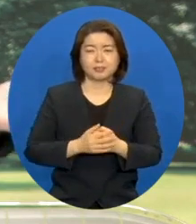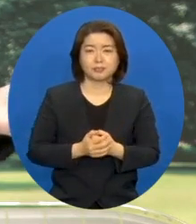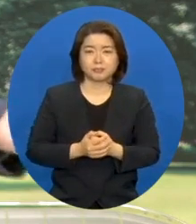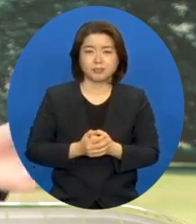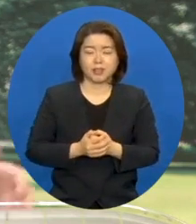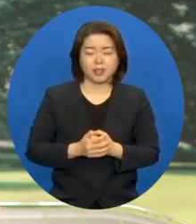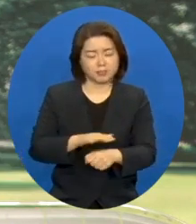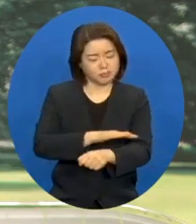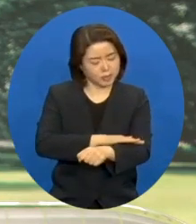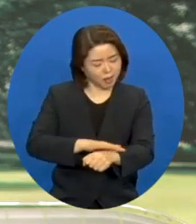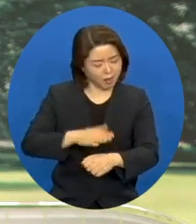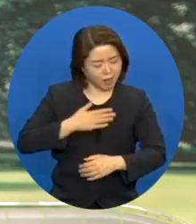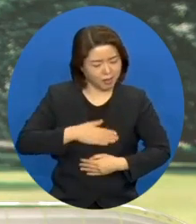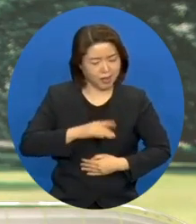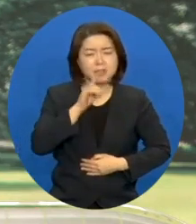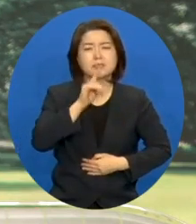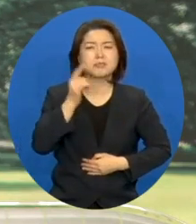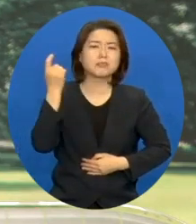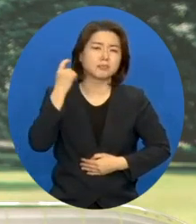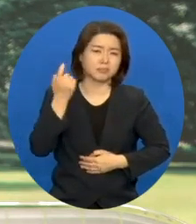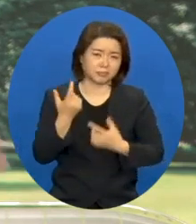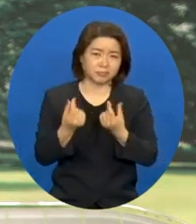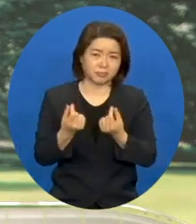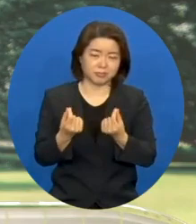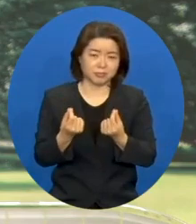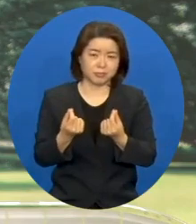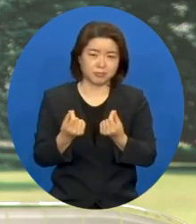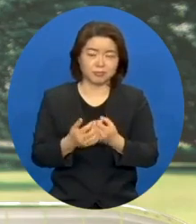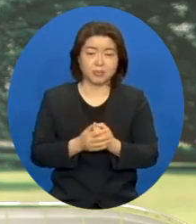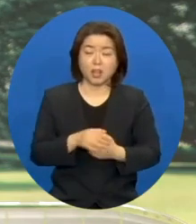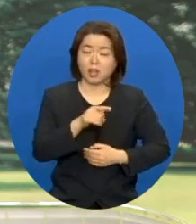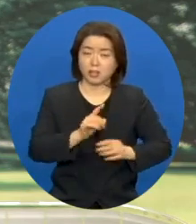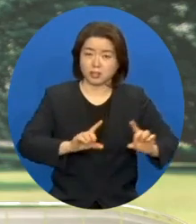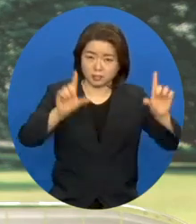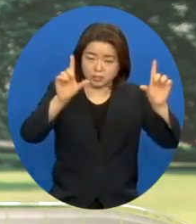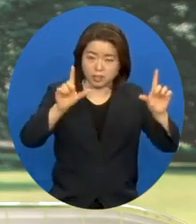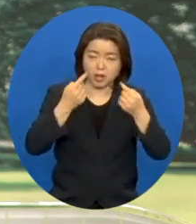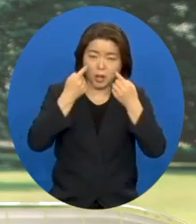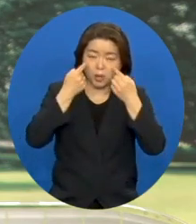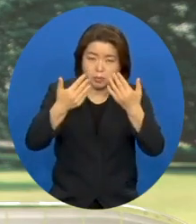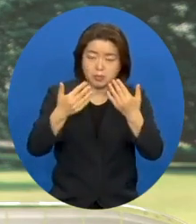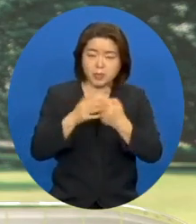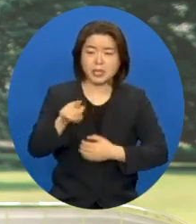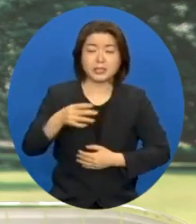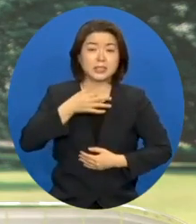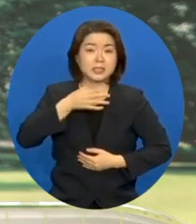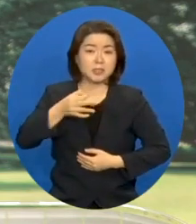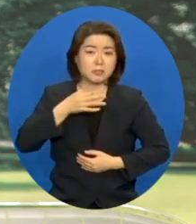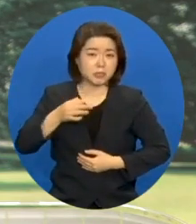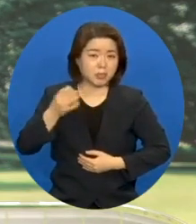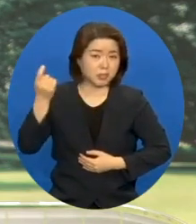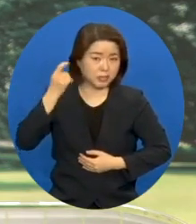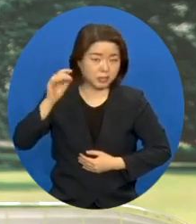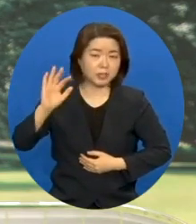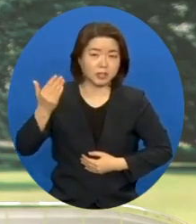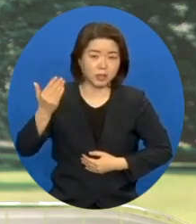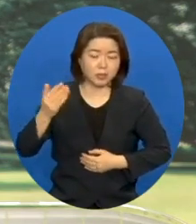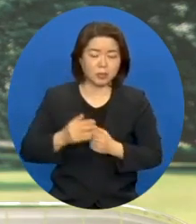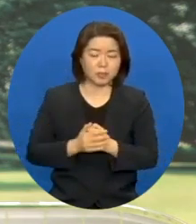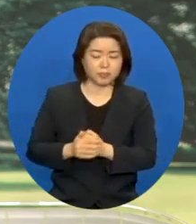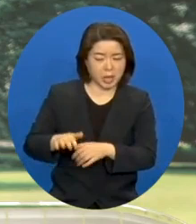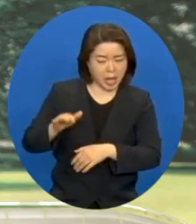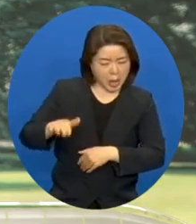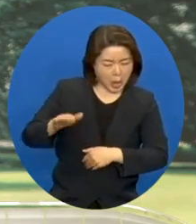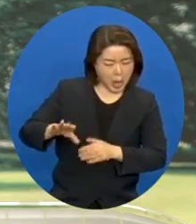너무나 잘 안다고 생각했던 말씀이었습니다. 그러나 그날 분명히 그 음성을 듣게 되면서 어릴